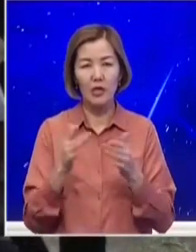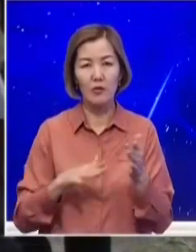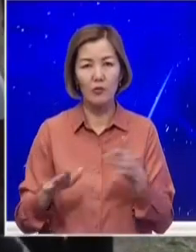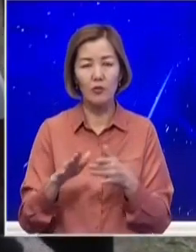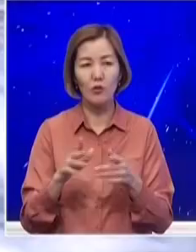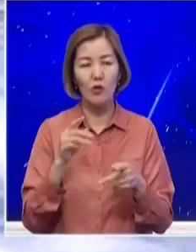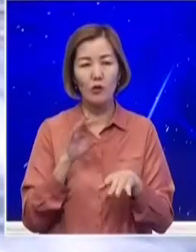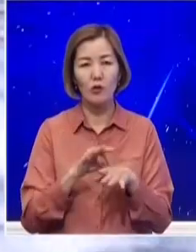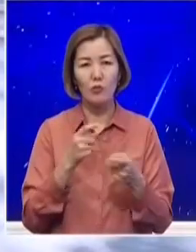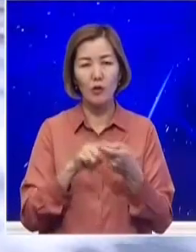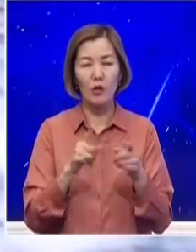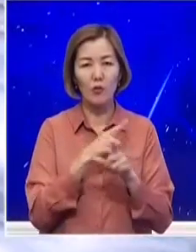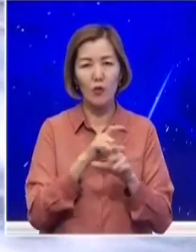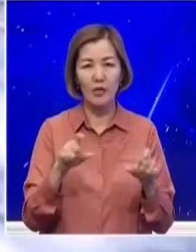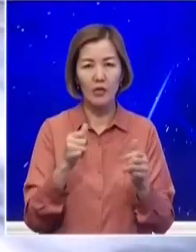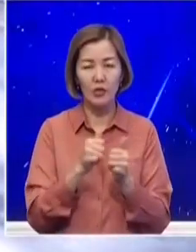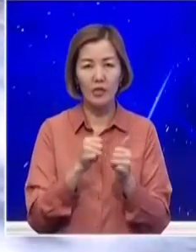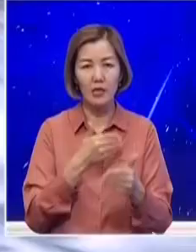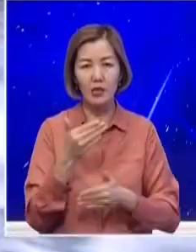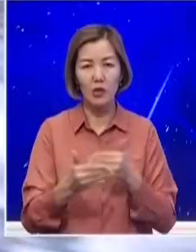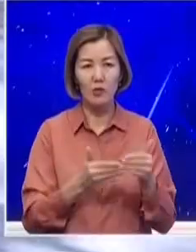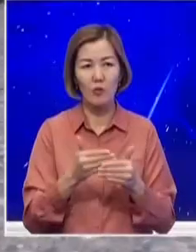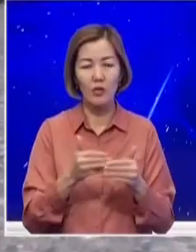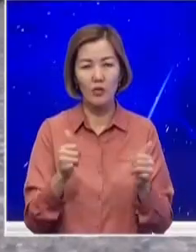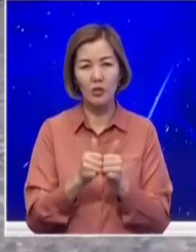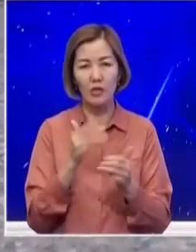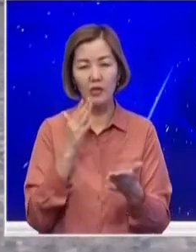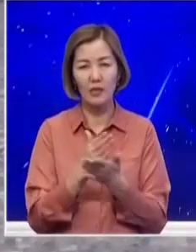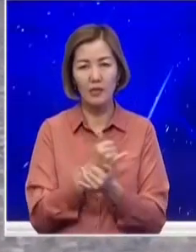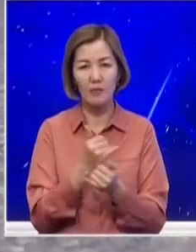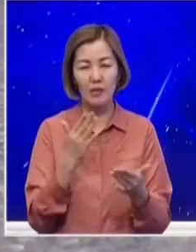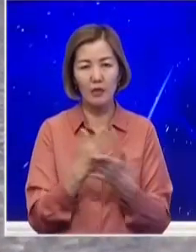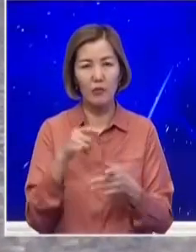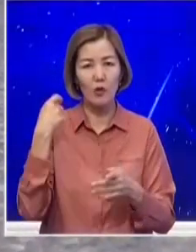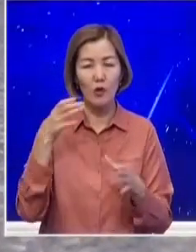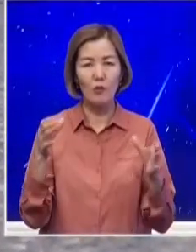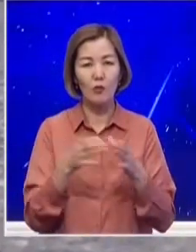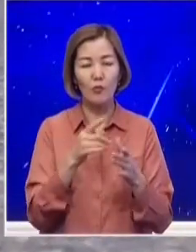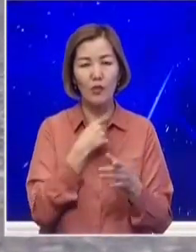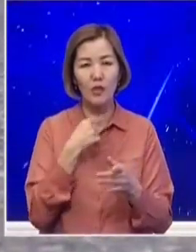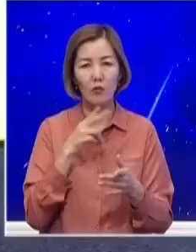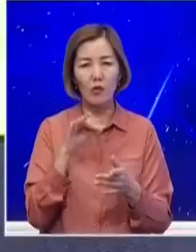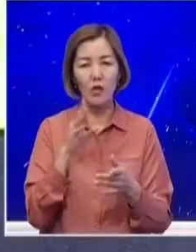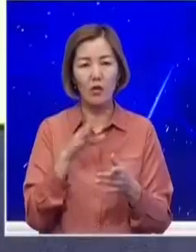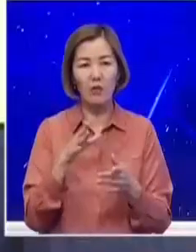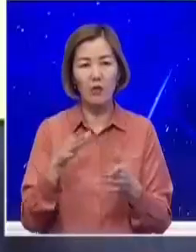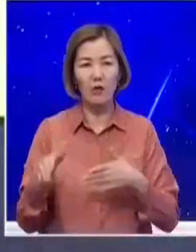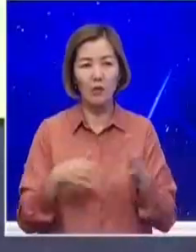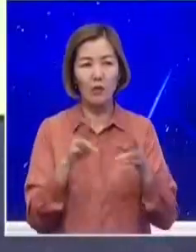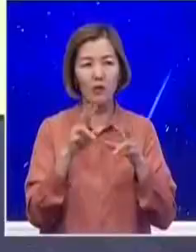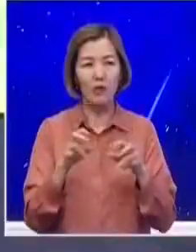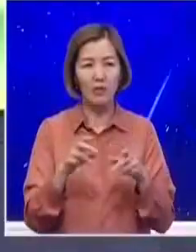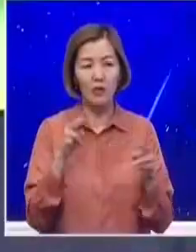жұқпалы аурулар ауруханасы жанындағы жаяу жүргіншілер жолағы маңында жұмыс істеп тұр. Түсірілім топпен Талдықорған Қарабұлақ бағытындағы рейдтік жұмысқа